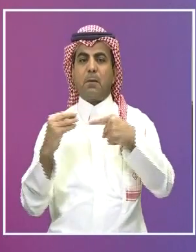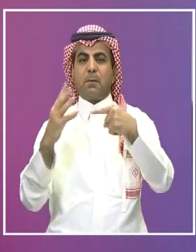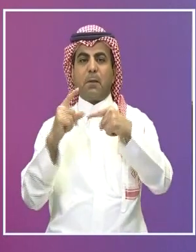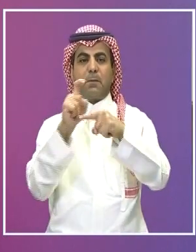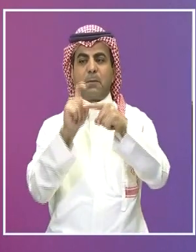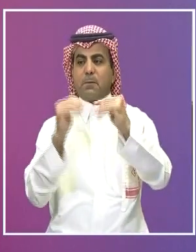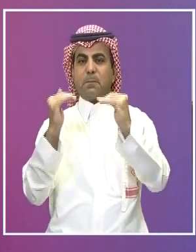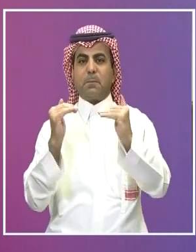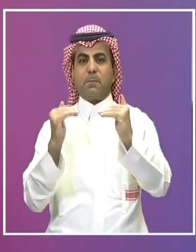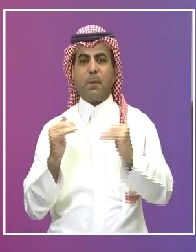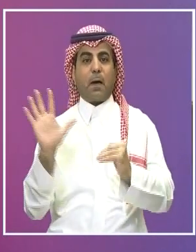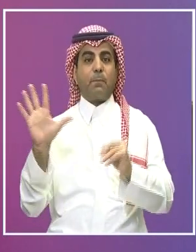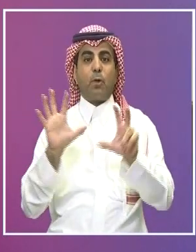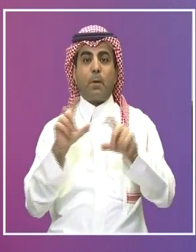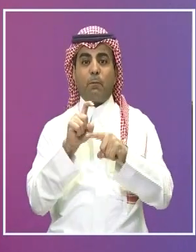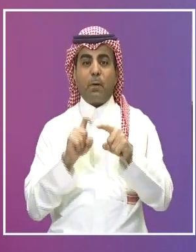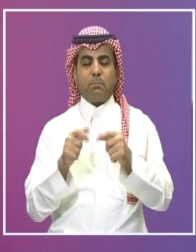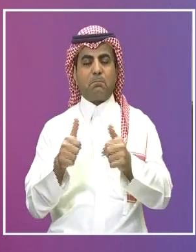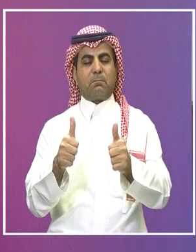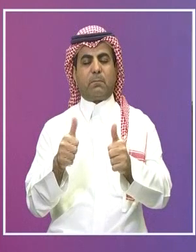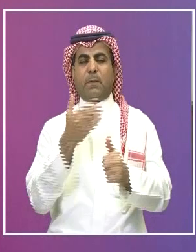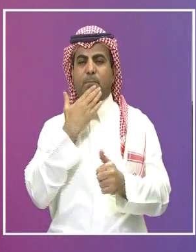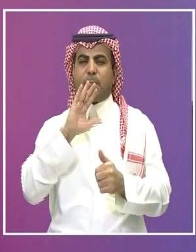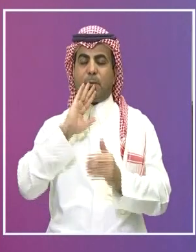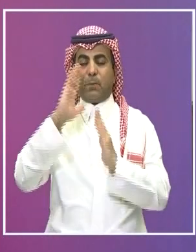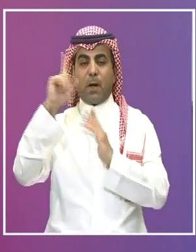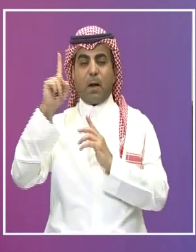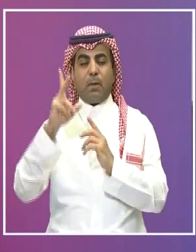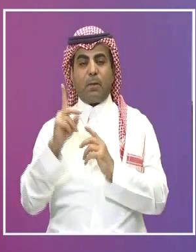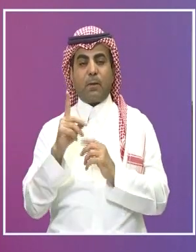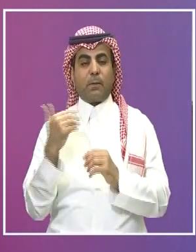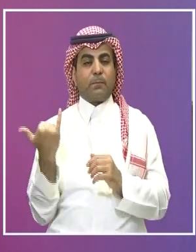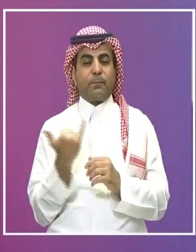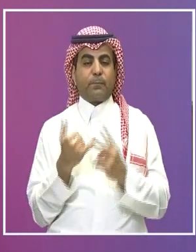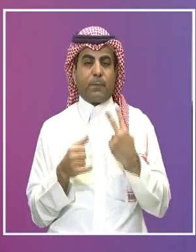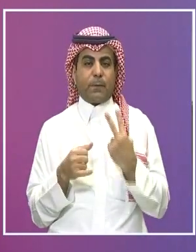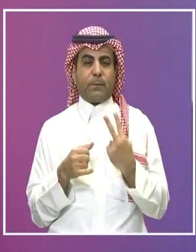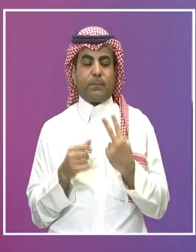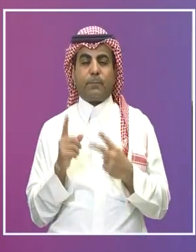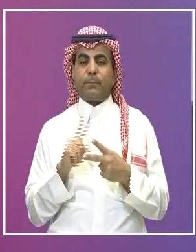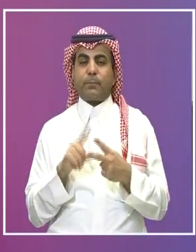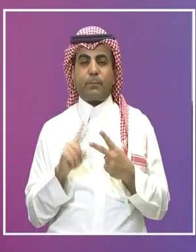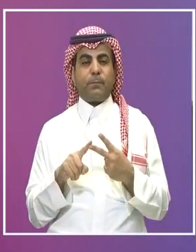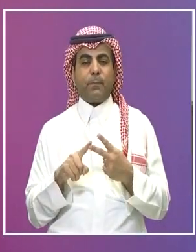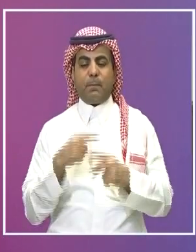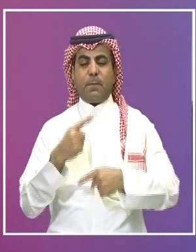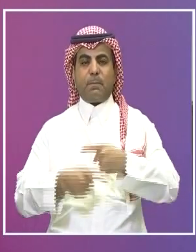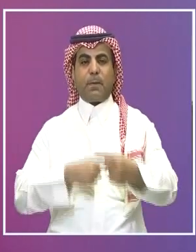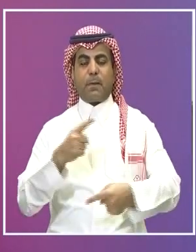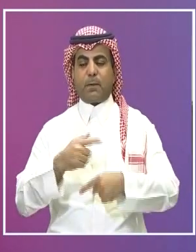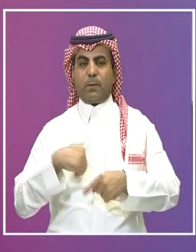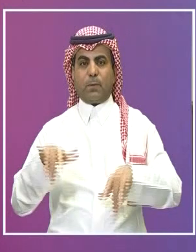مبشر، ويعزى بعد توفيق الله سبحانه وتعالى إلى عدة أمور، ولكن أهم أمرين رئيسيين في ذلك استمرارنا